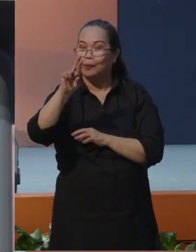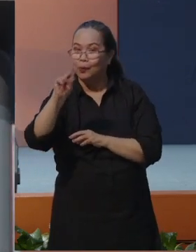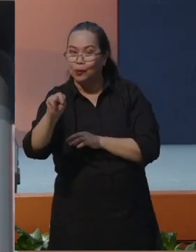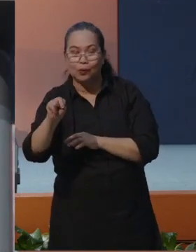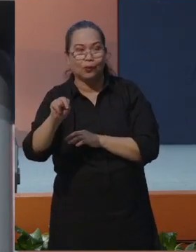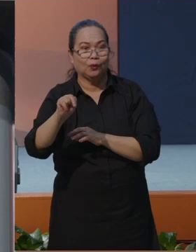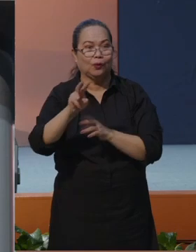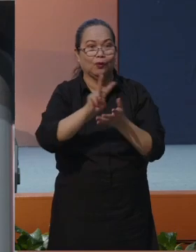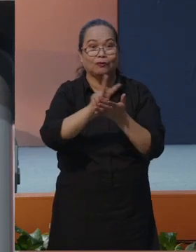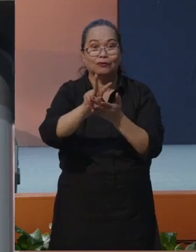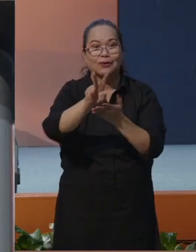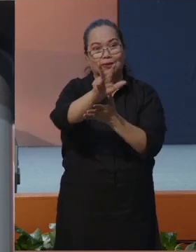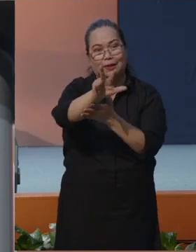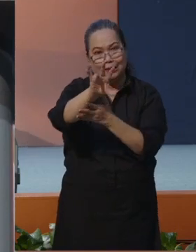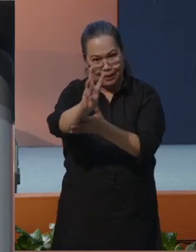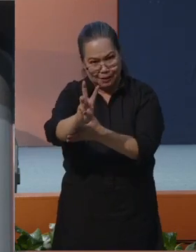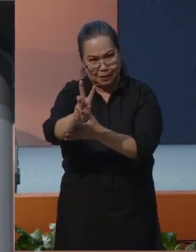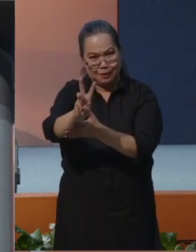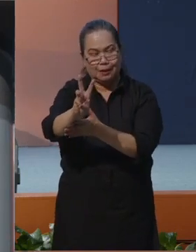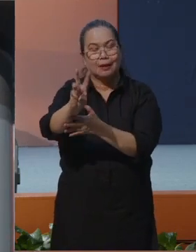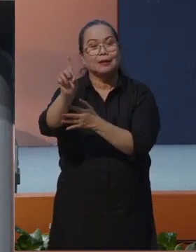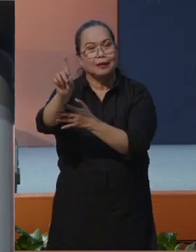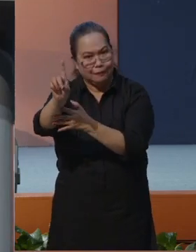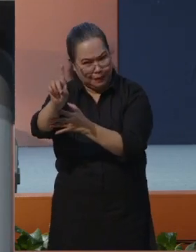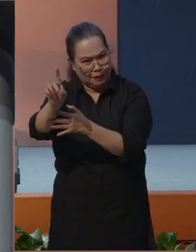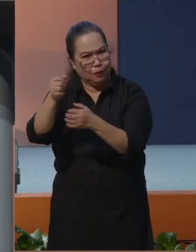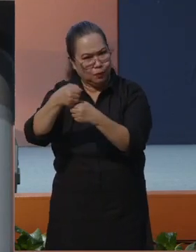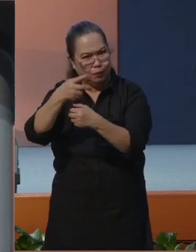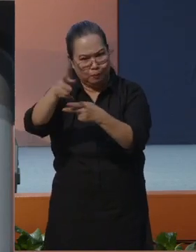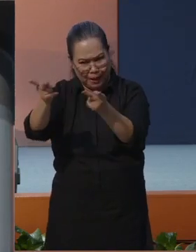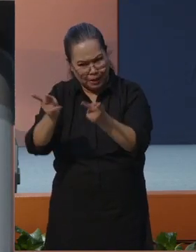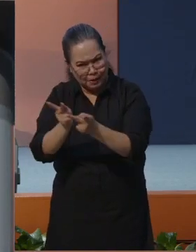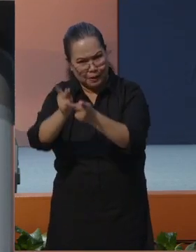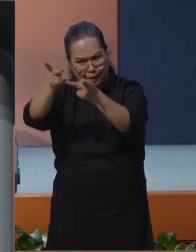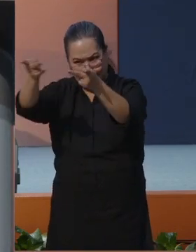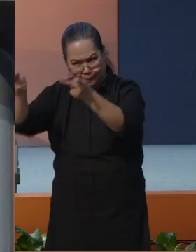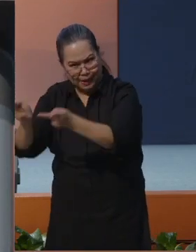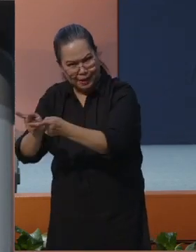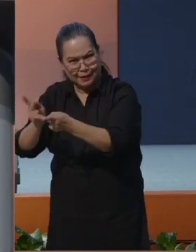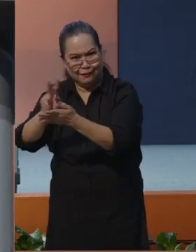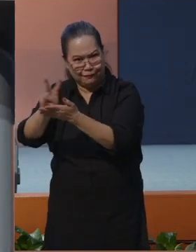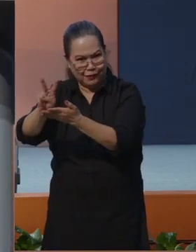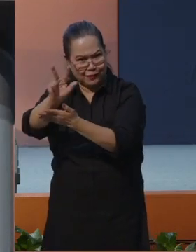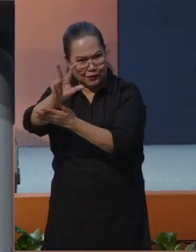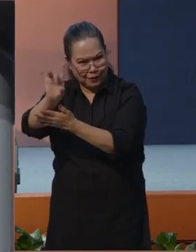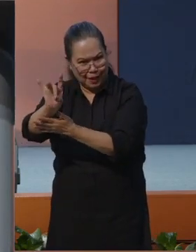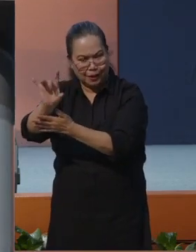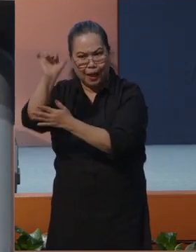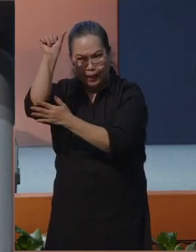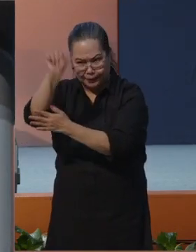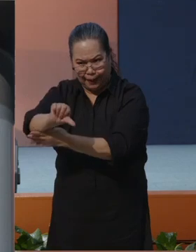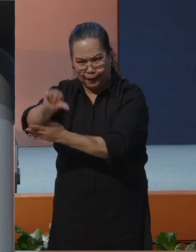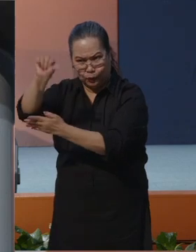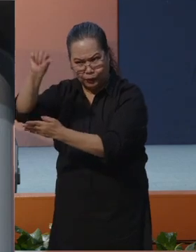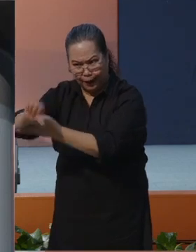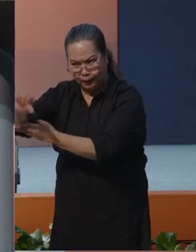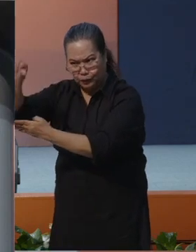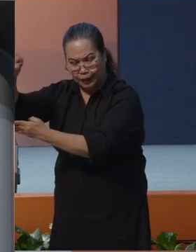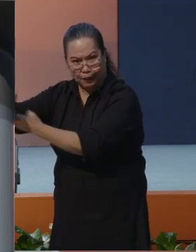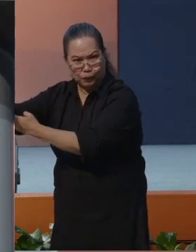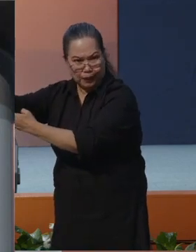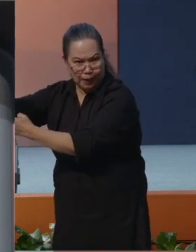sa verse 36. Debir, tinalo nila sa verse 38. Pare-pareho yung proseso